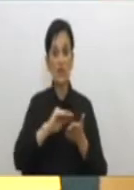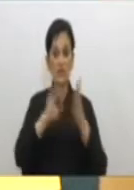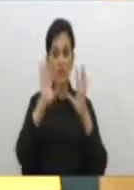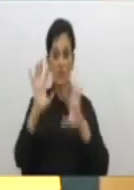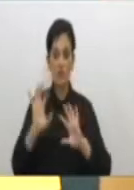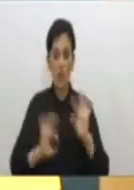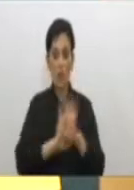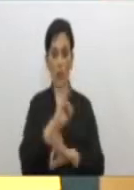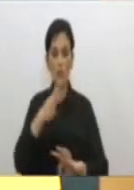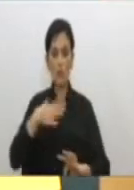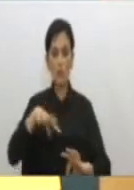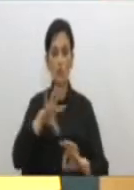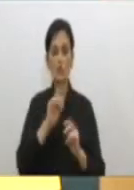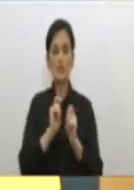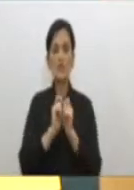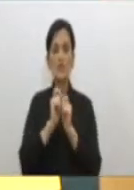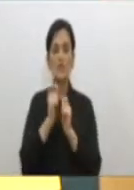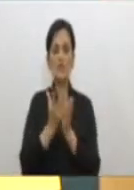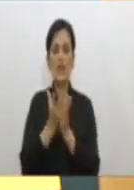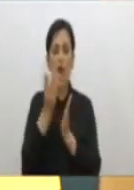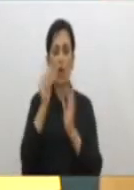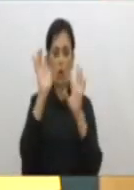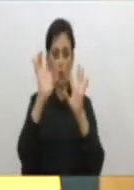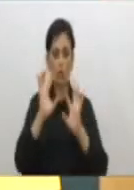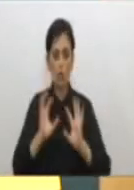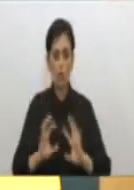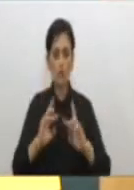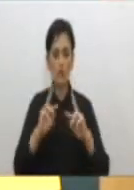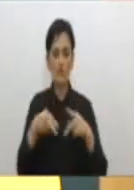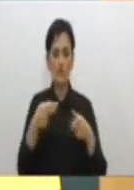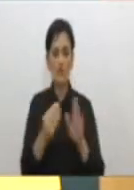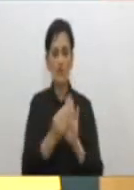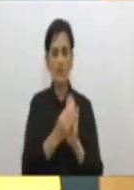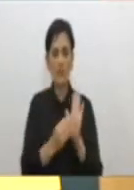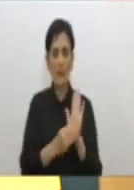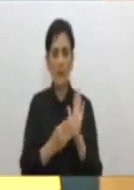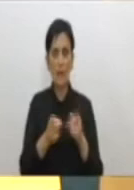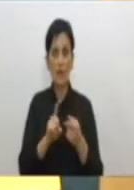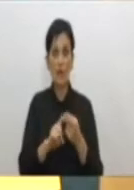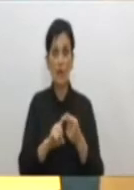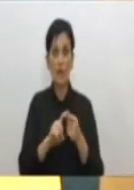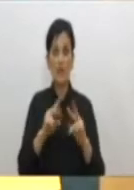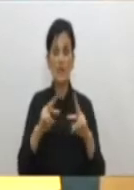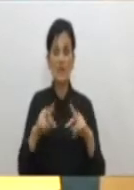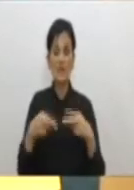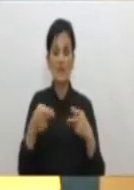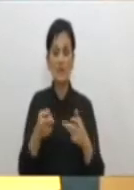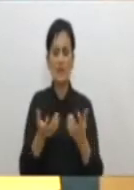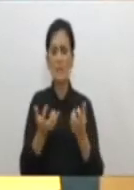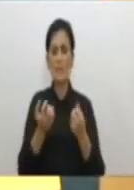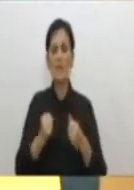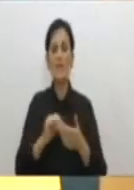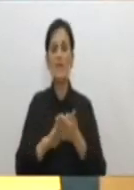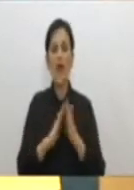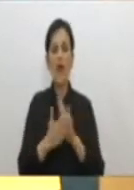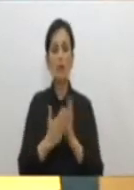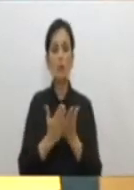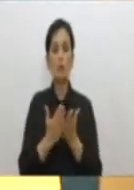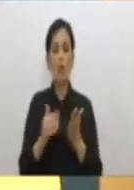პროექტ საქართველოს საგადასახადო კოდექსში ცვლილების შეტანის შესახებ. Წარმოდგენილი ცვლილების მიღება განპირობებულია